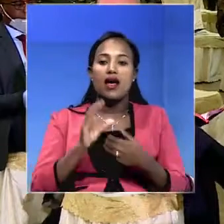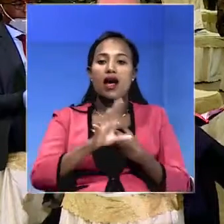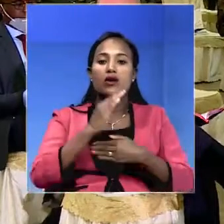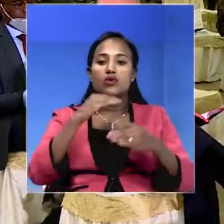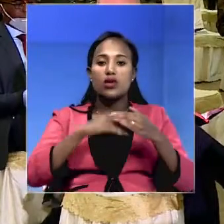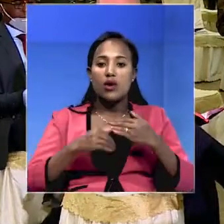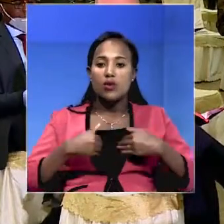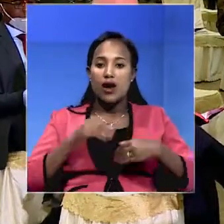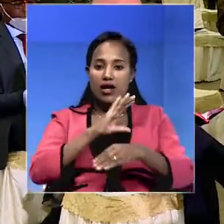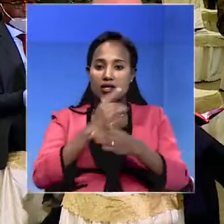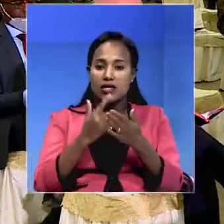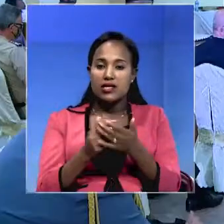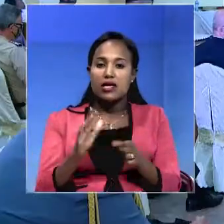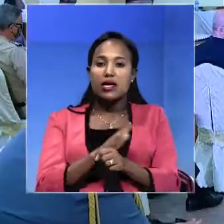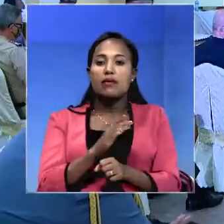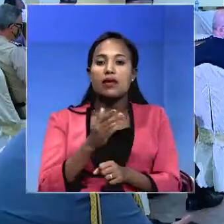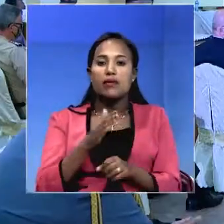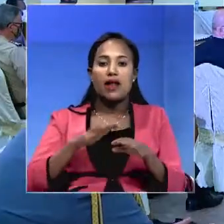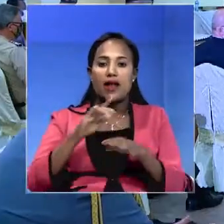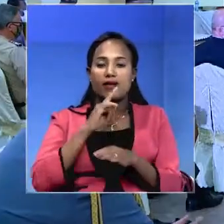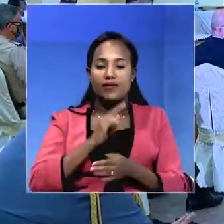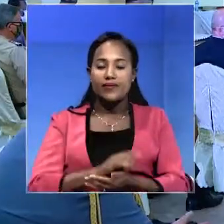ውስጥ ያለው ኃይላችን ለዚህ ከበቂ በላይ ነው።